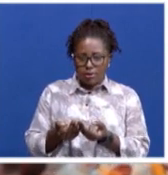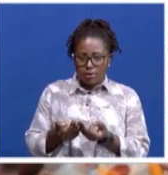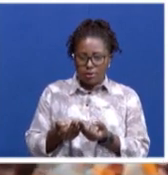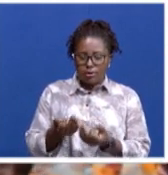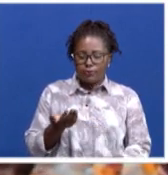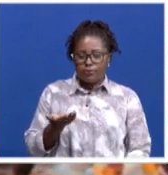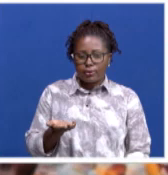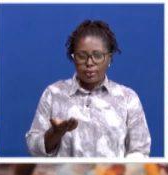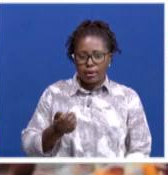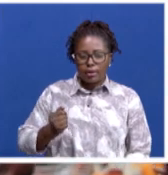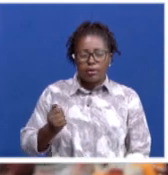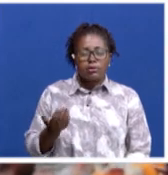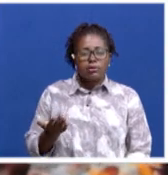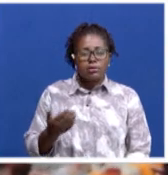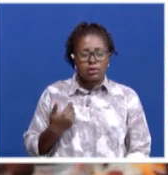w